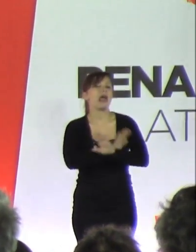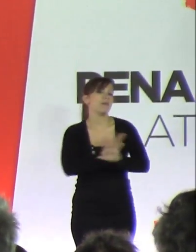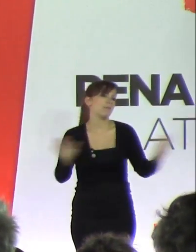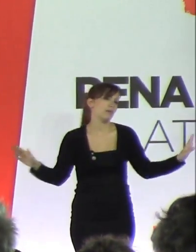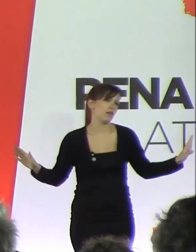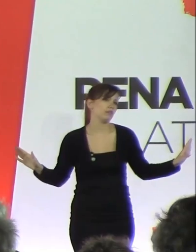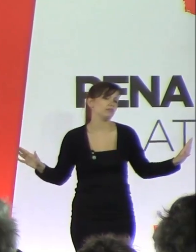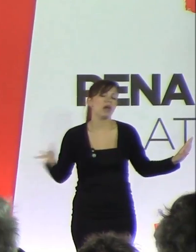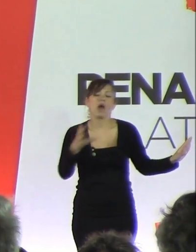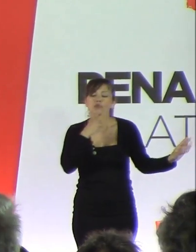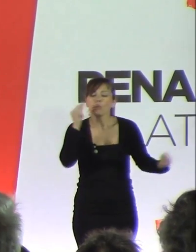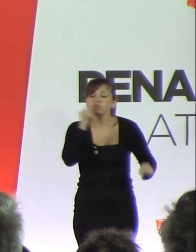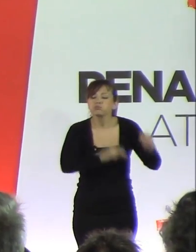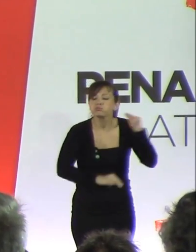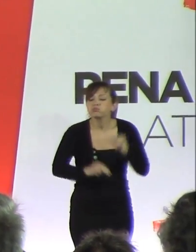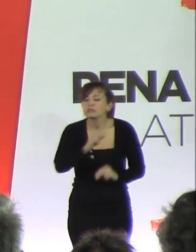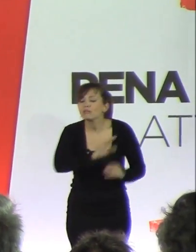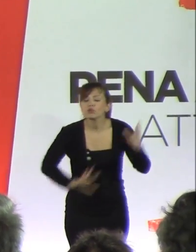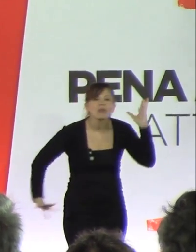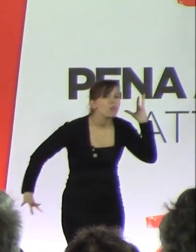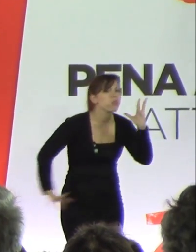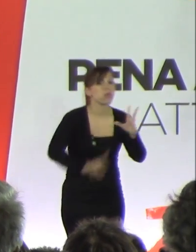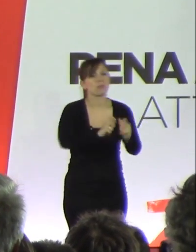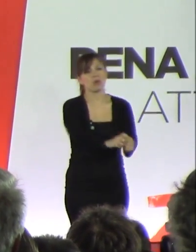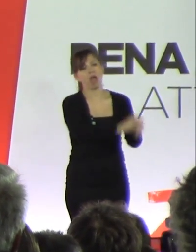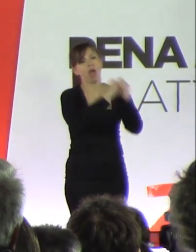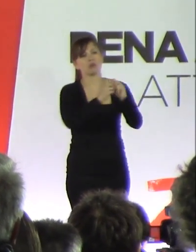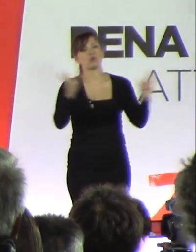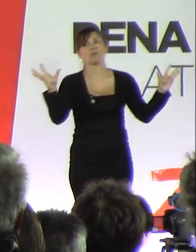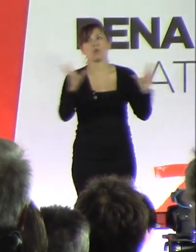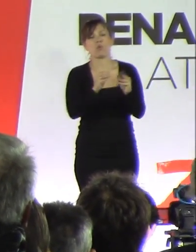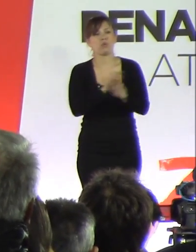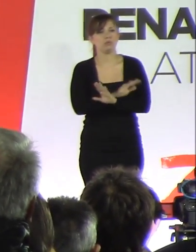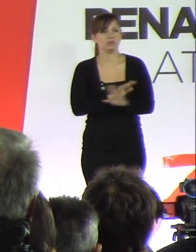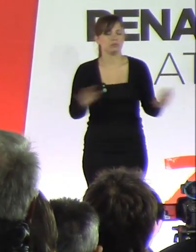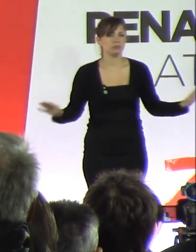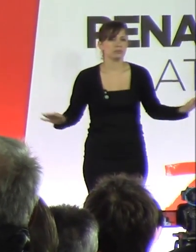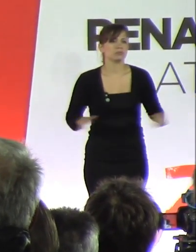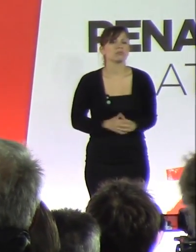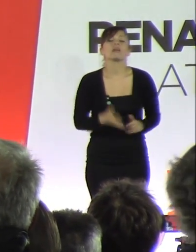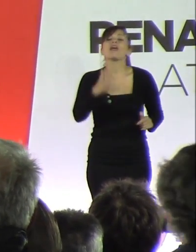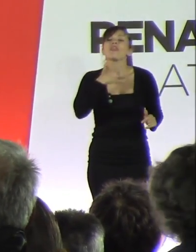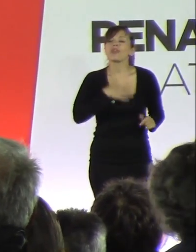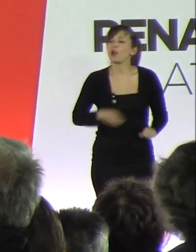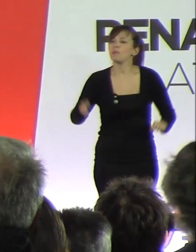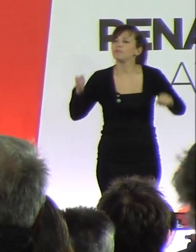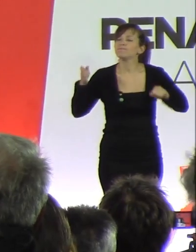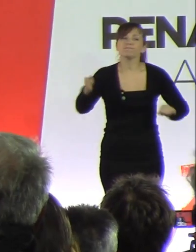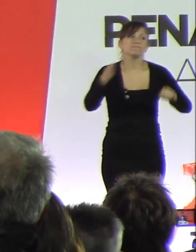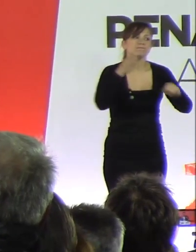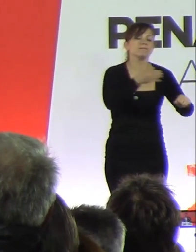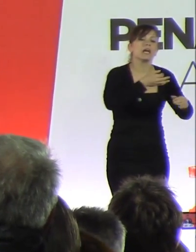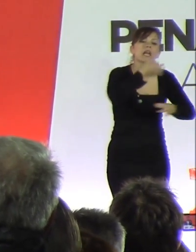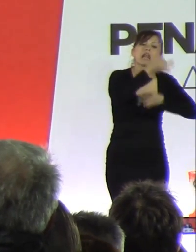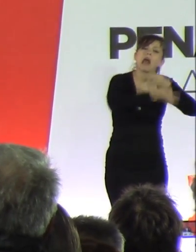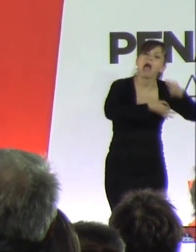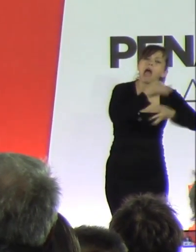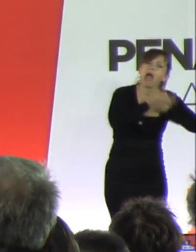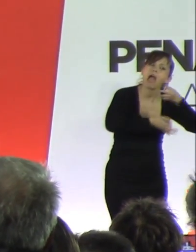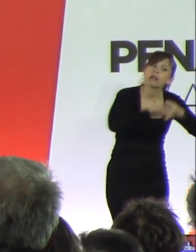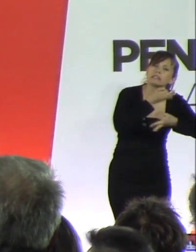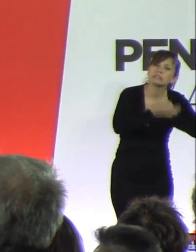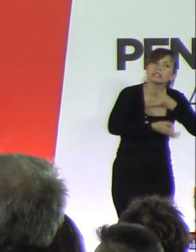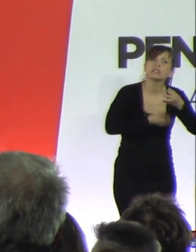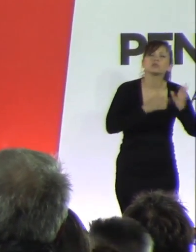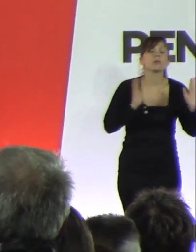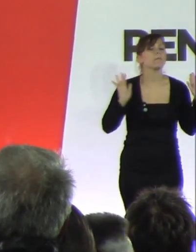είναι ψήφος δημιουργίας, είναι ψήφος ανατροπής. Να εξηγήσουμε στους πολίτες, ανεξάρτητα από το